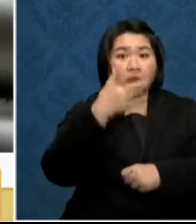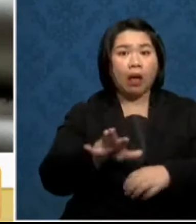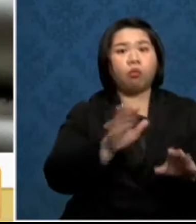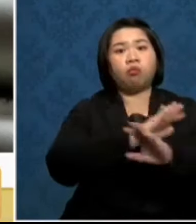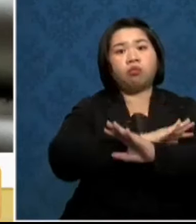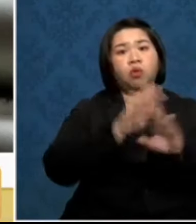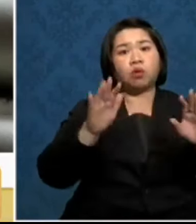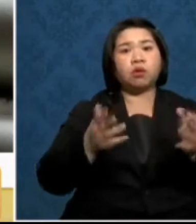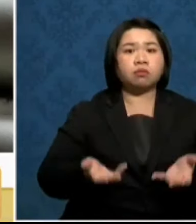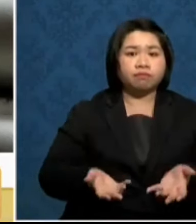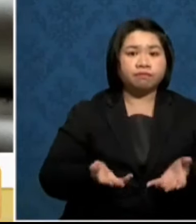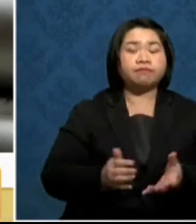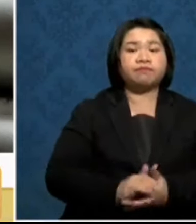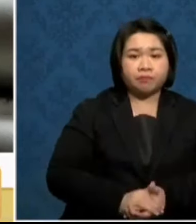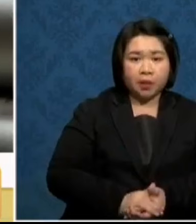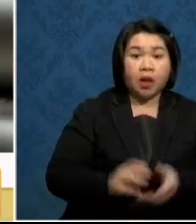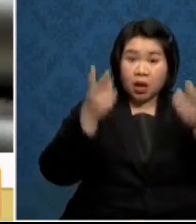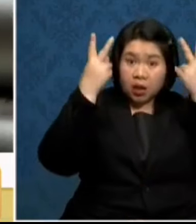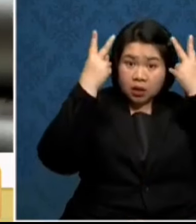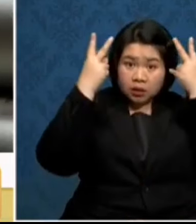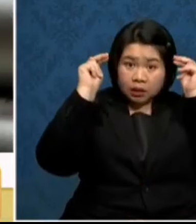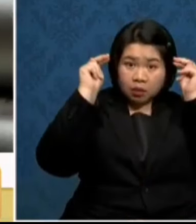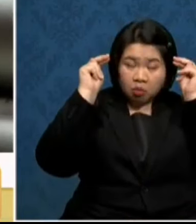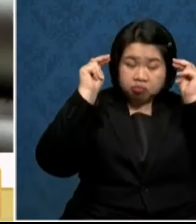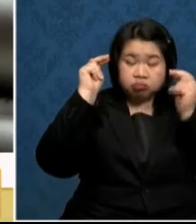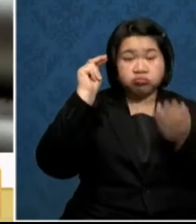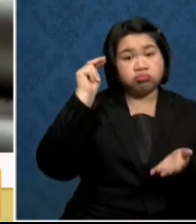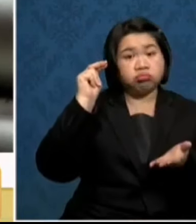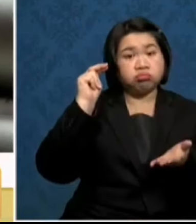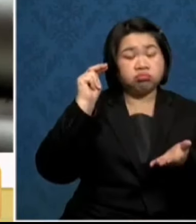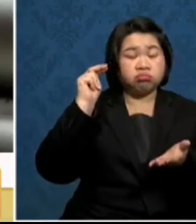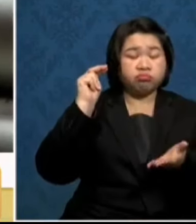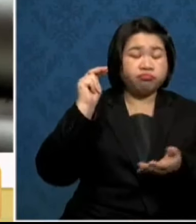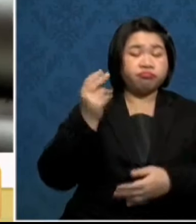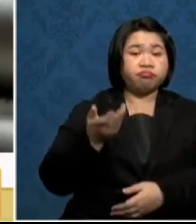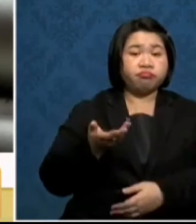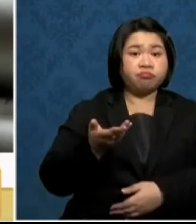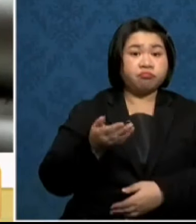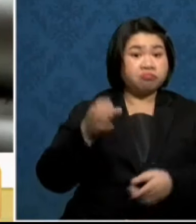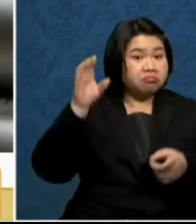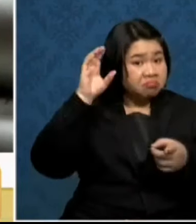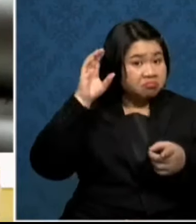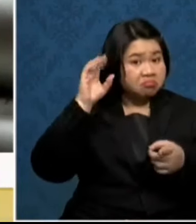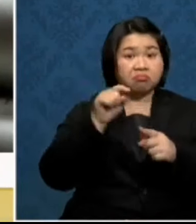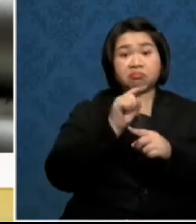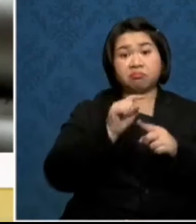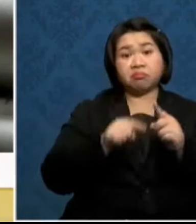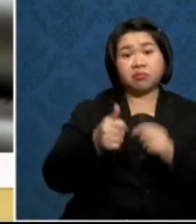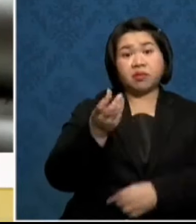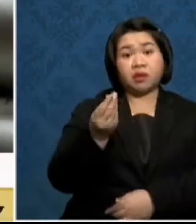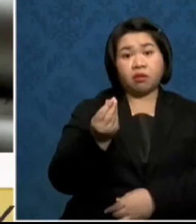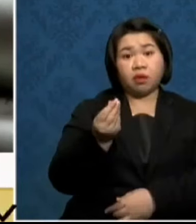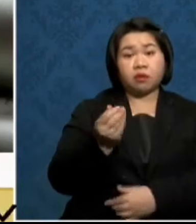แถลงนายกรัฐมนตรีท่านนี้เชื่อถือได้กี่เปอร์เซ็นต์